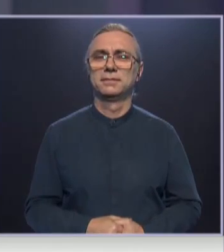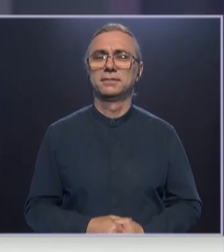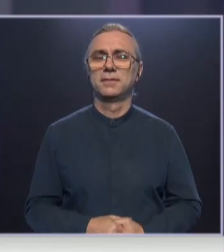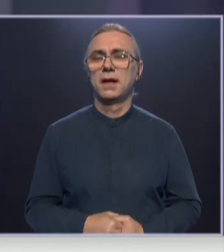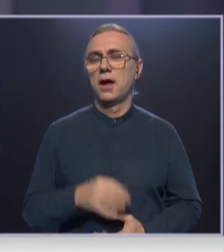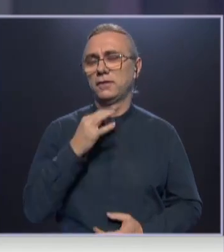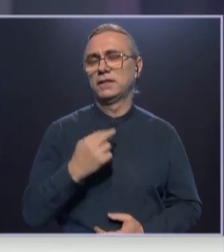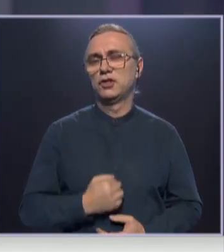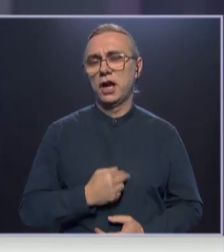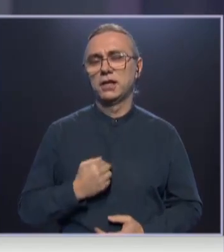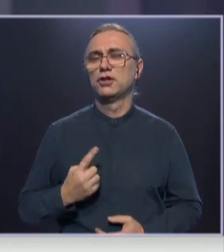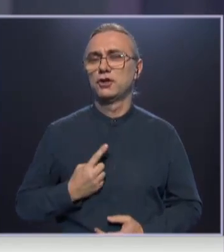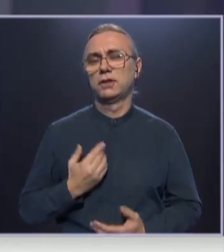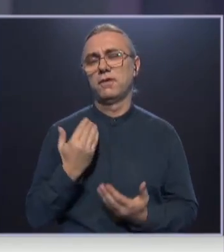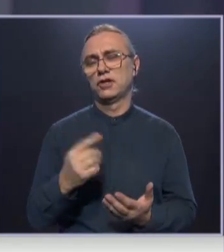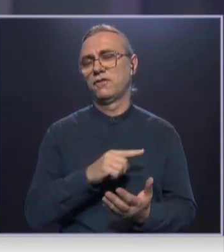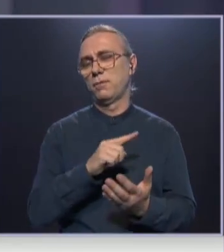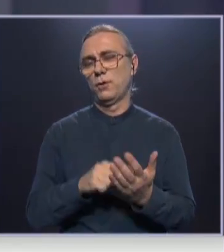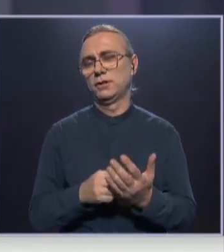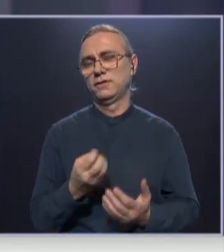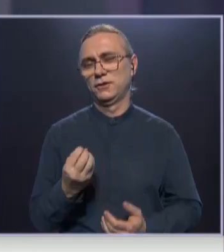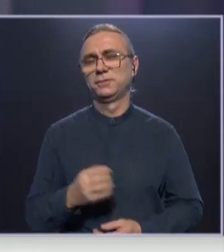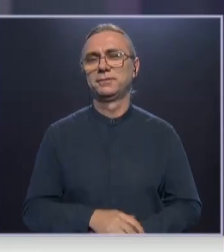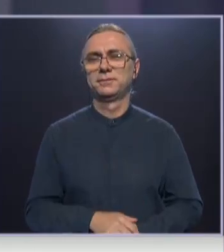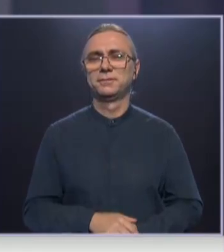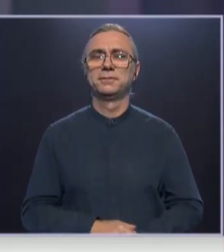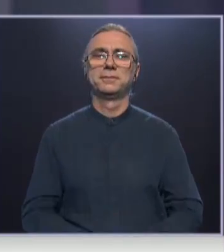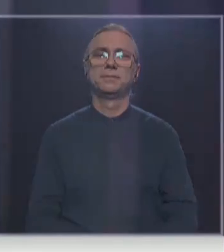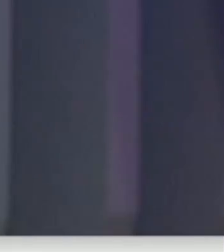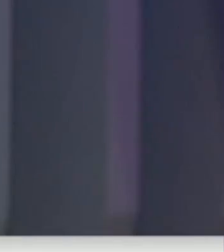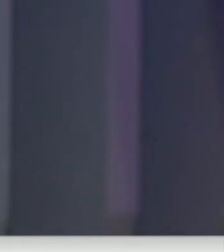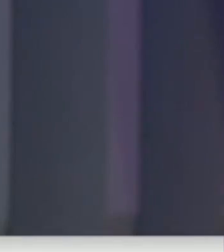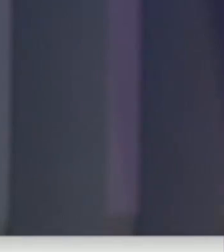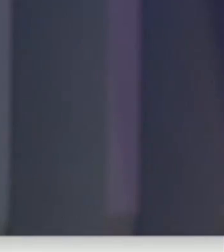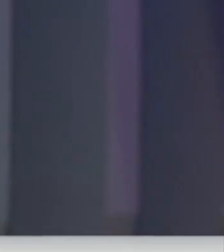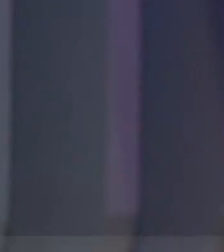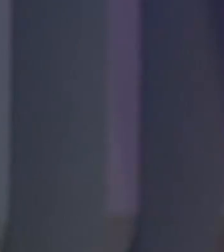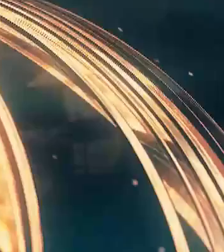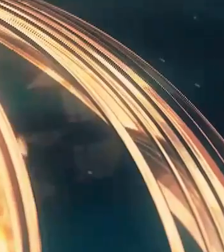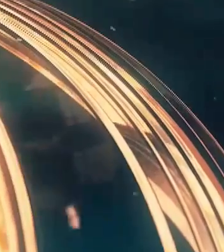ваших вопросов, и будем их озвучивать обязательно в понедельник, уже на следующей неделе. Хорошего вечера.